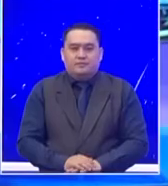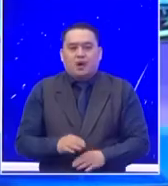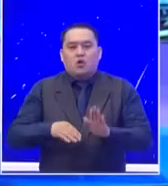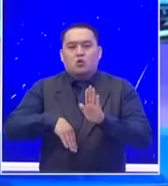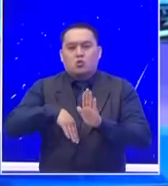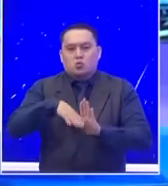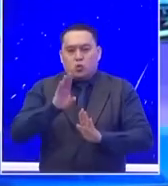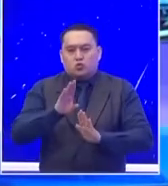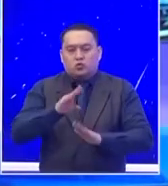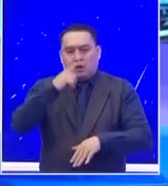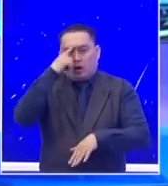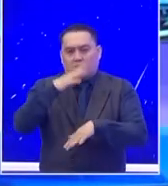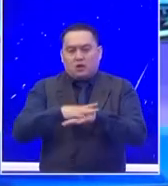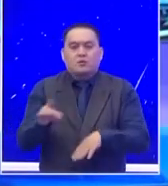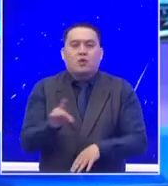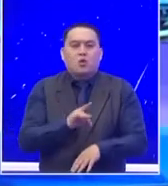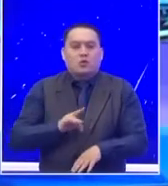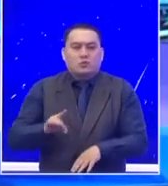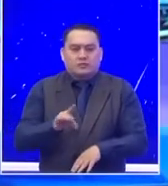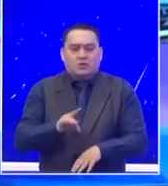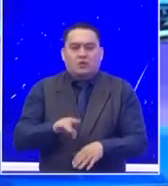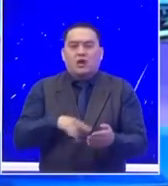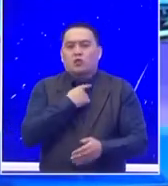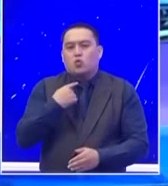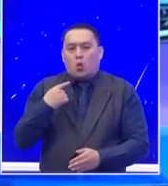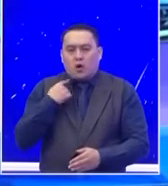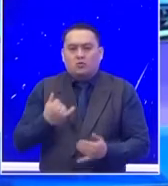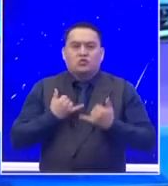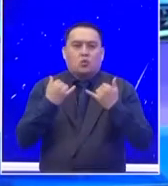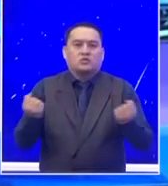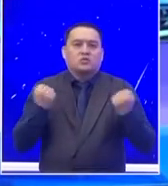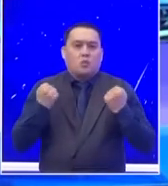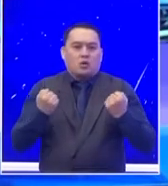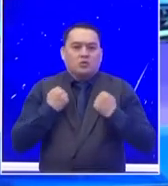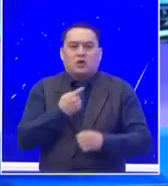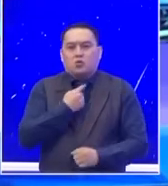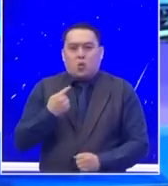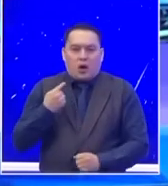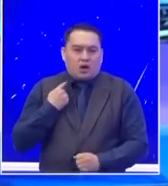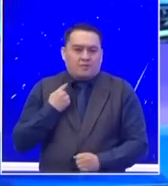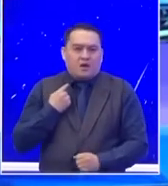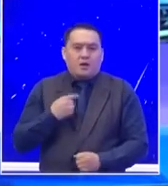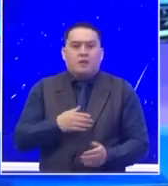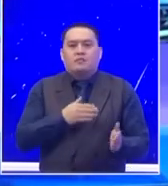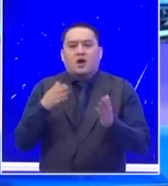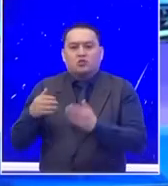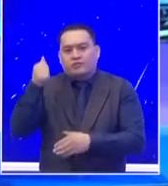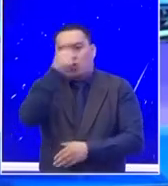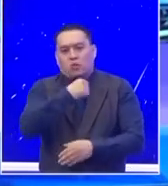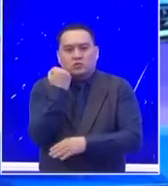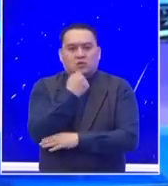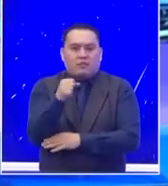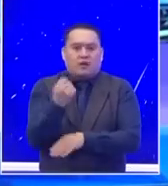Лучший из лучших. Аким города Талдыкурган Галымжан Абдраимов чествовал сильнейших спортсменов областного центра. Тех, кто за прошлый год